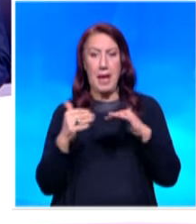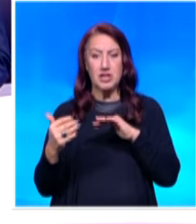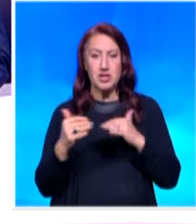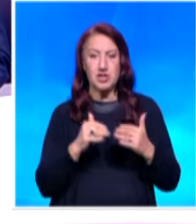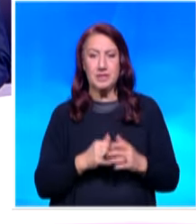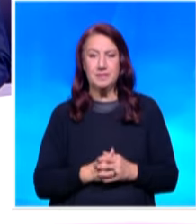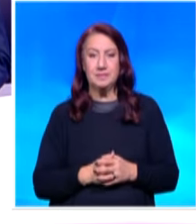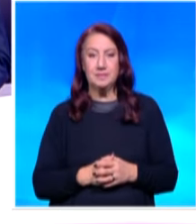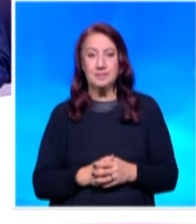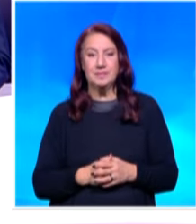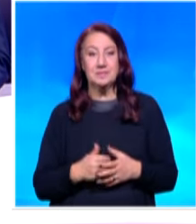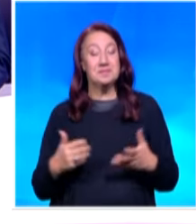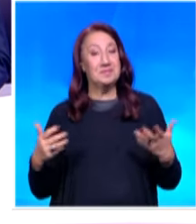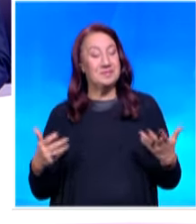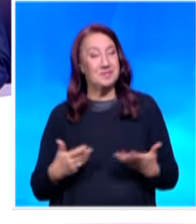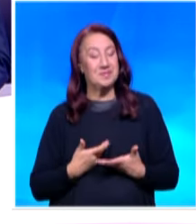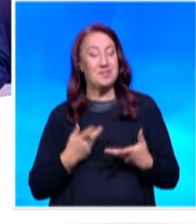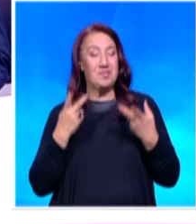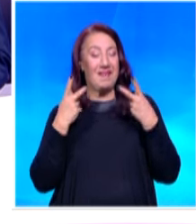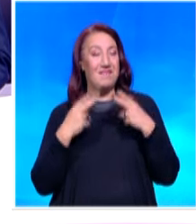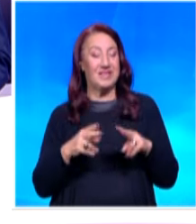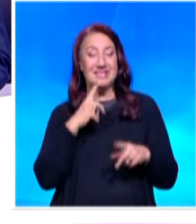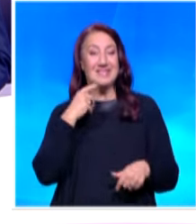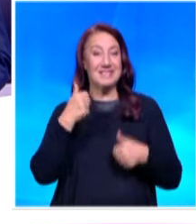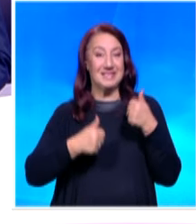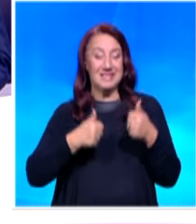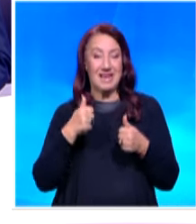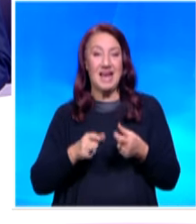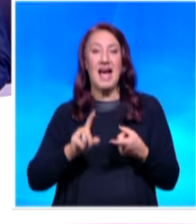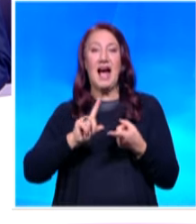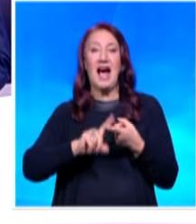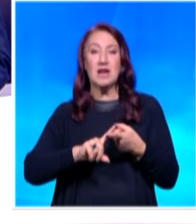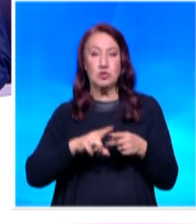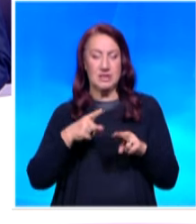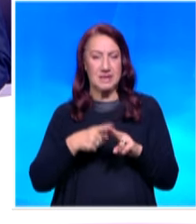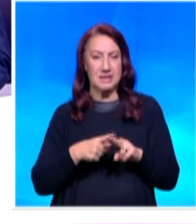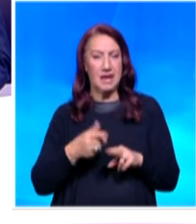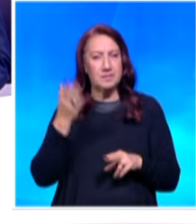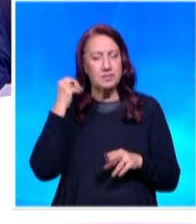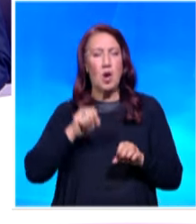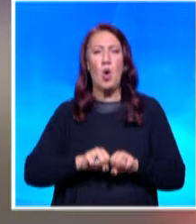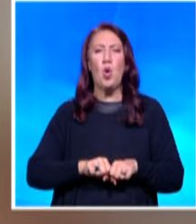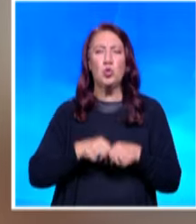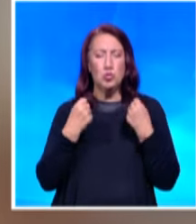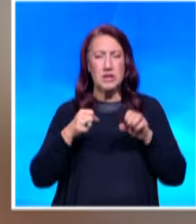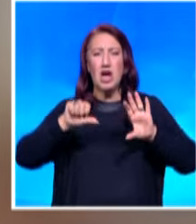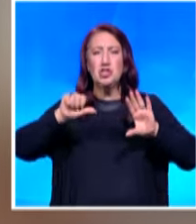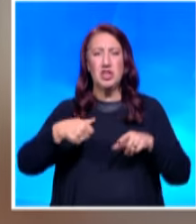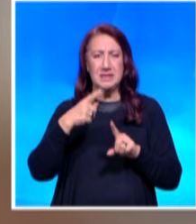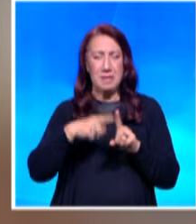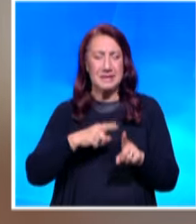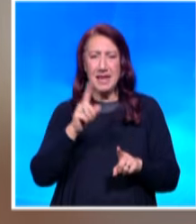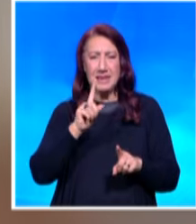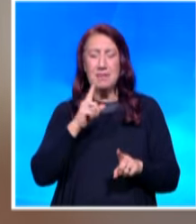Впечатляващо завръщане на състезателния подиум на Карлос Насар. След срязания си ахилес, който го извади за 6 месеца от строя,